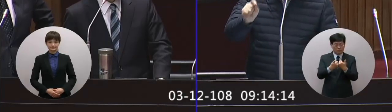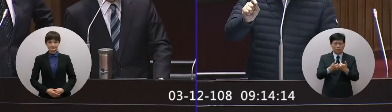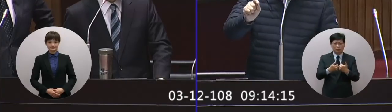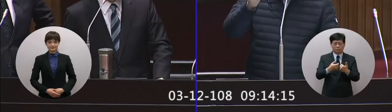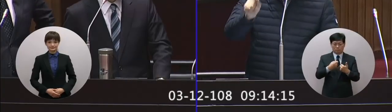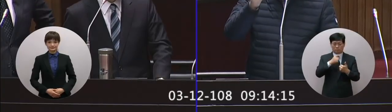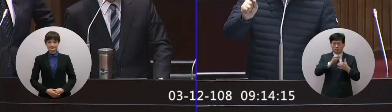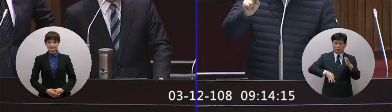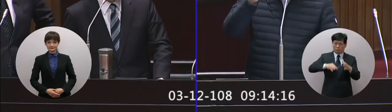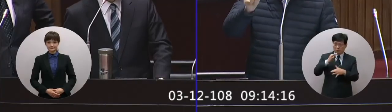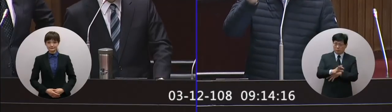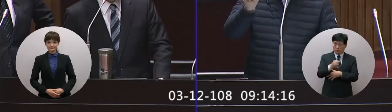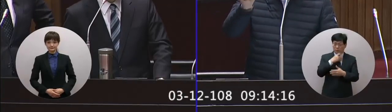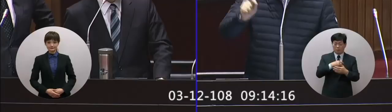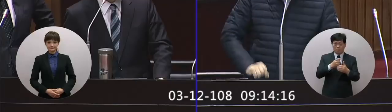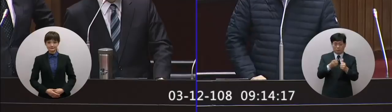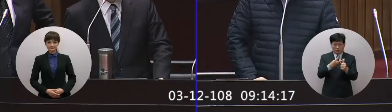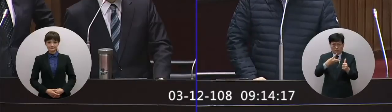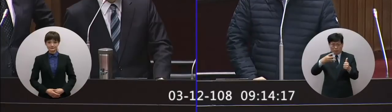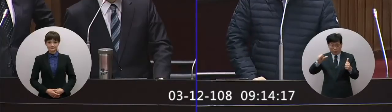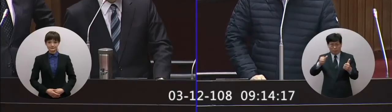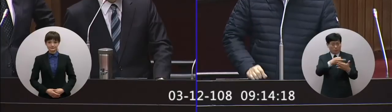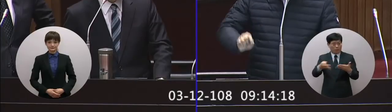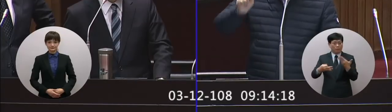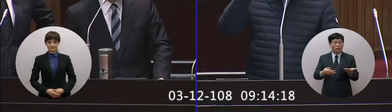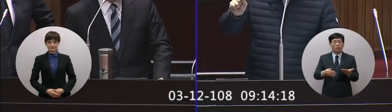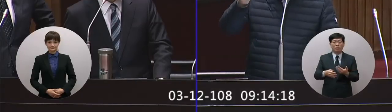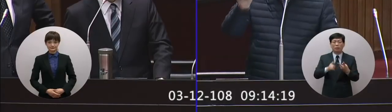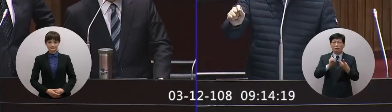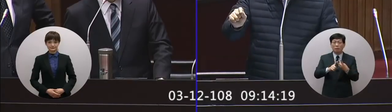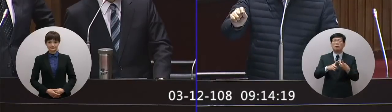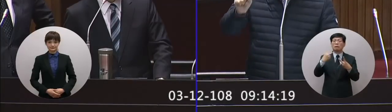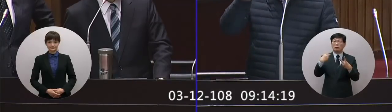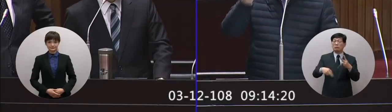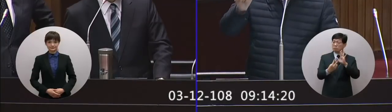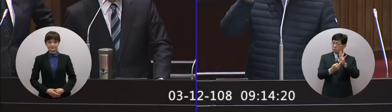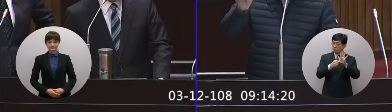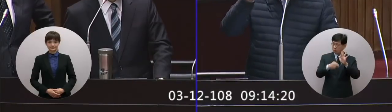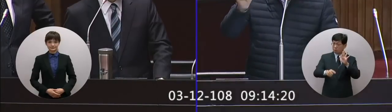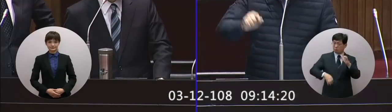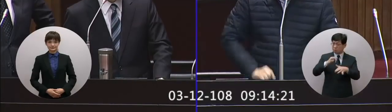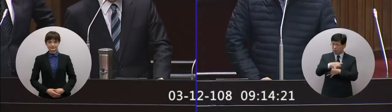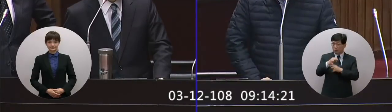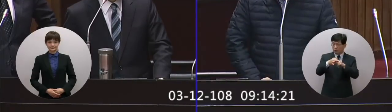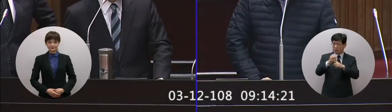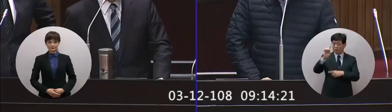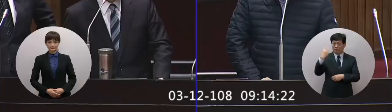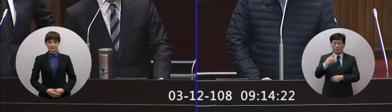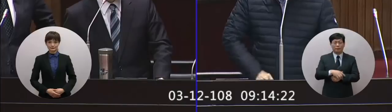出捐款的前五名的捐款名单，还要人家讲说我捐款的来